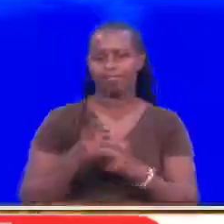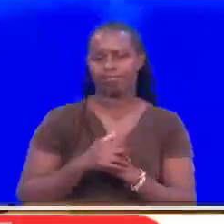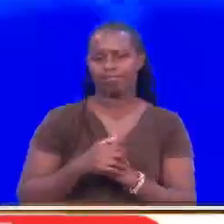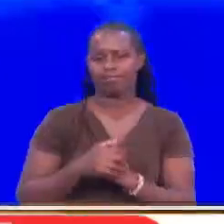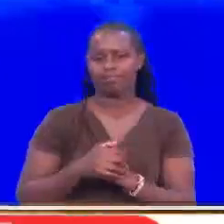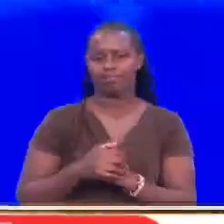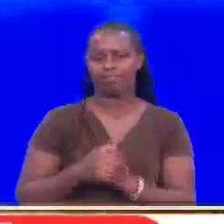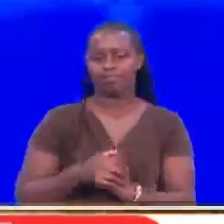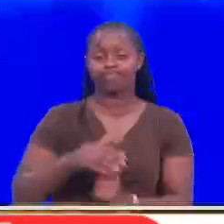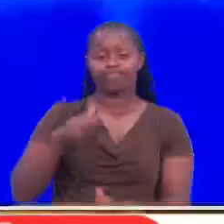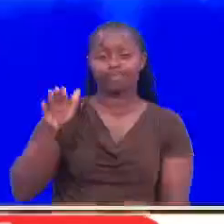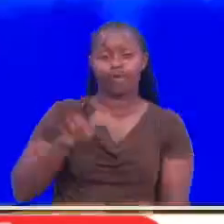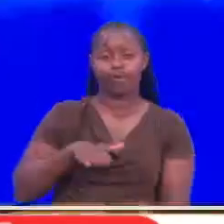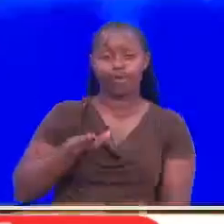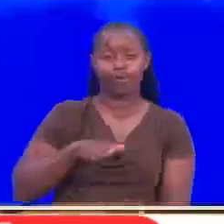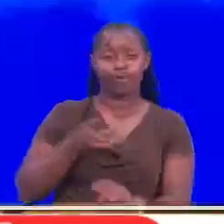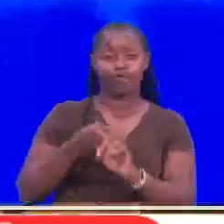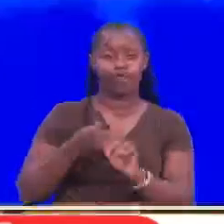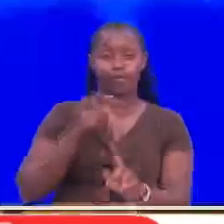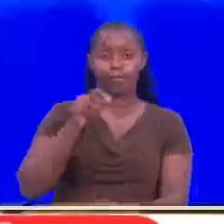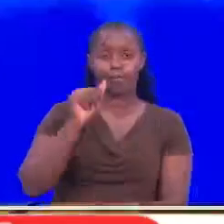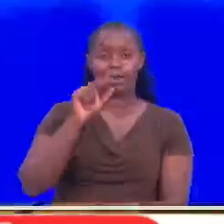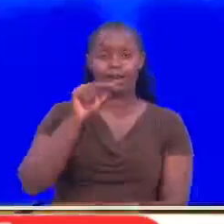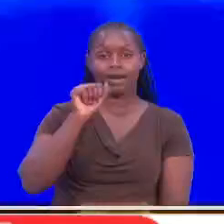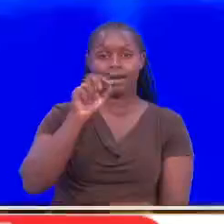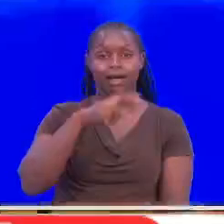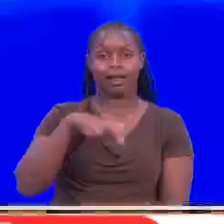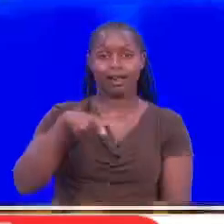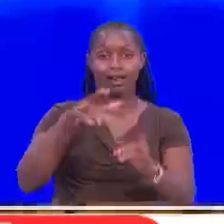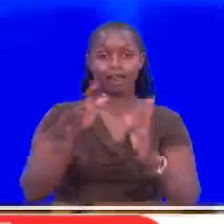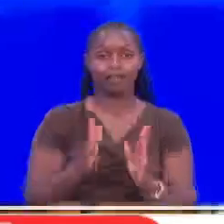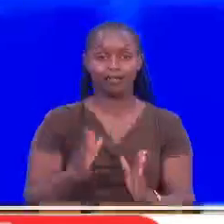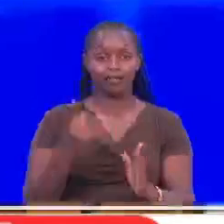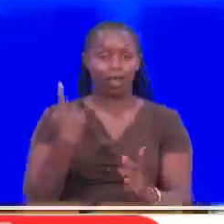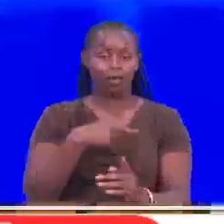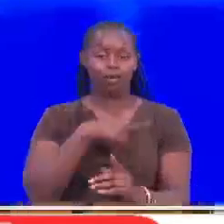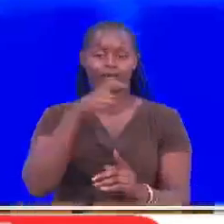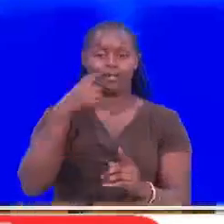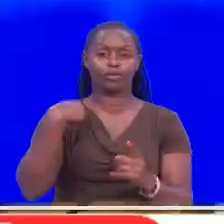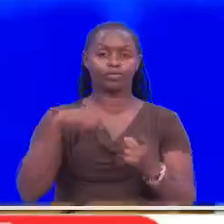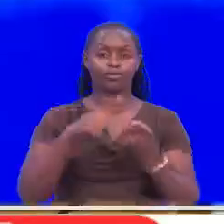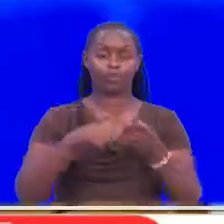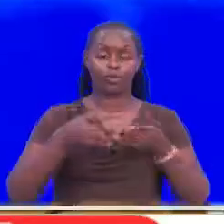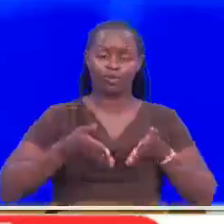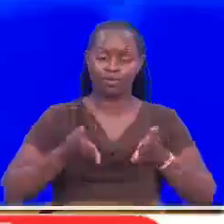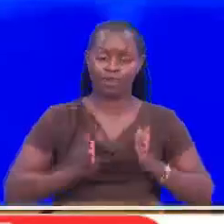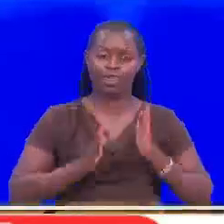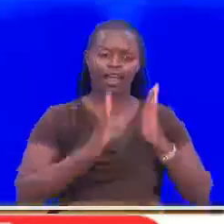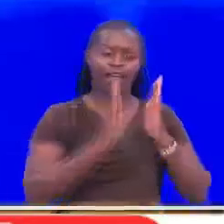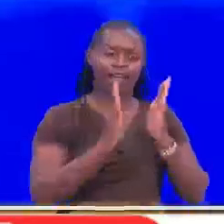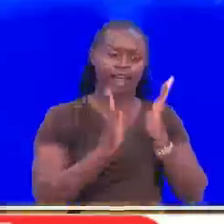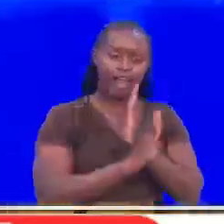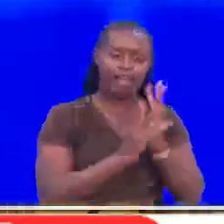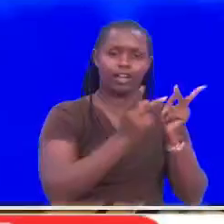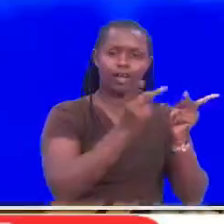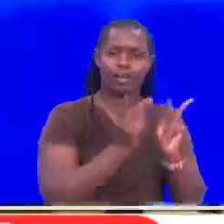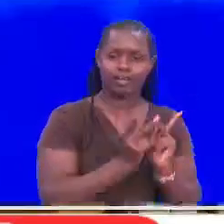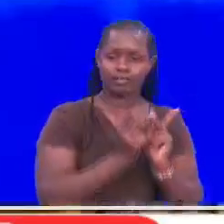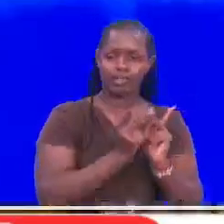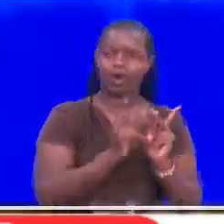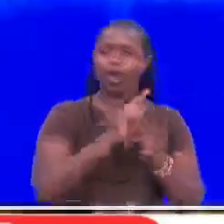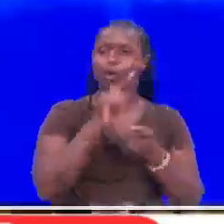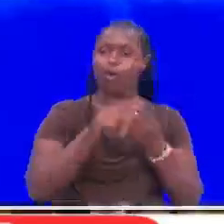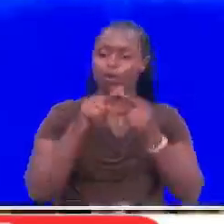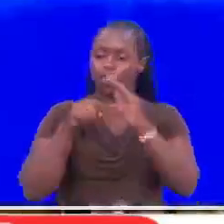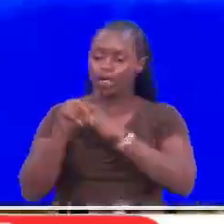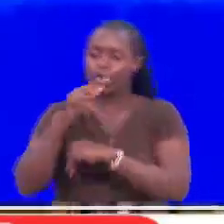River, sisi kuzaa kwetu huwa tunajificha kando na hospitali. Tukienda hospitali tujifiche na